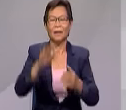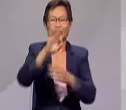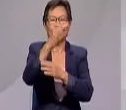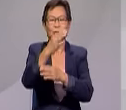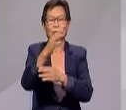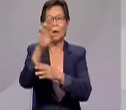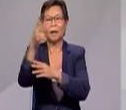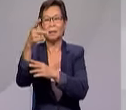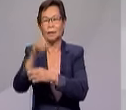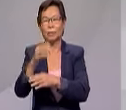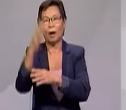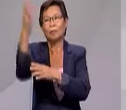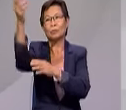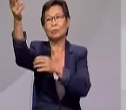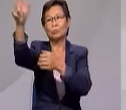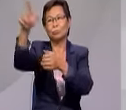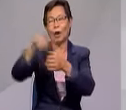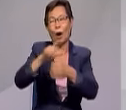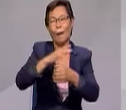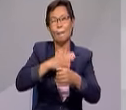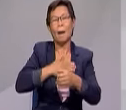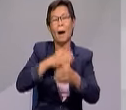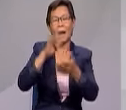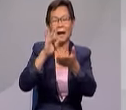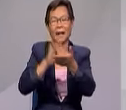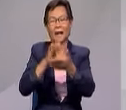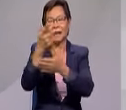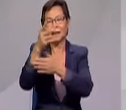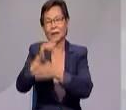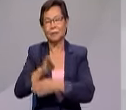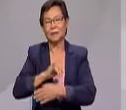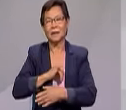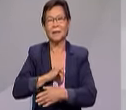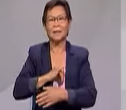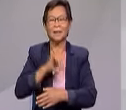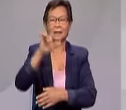RTM atau muat turun aplikasi MyClick RTM. Saya Hani Muhili. Assalamualaikum. Jumpa lagi.